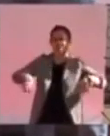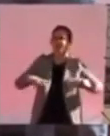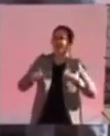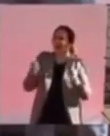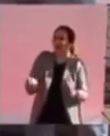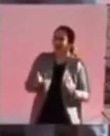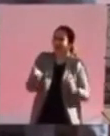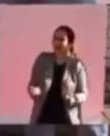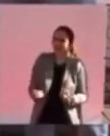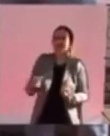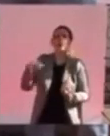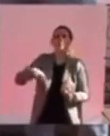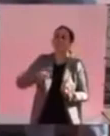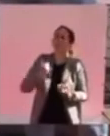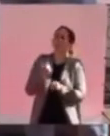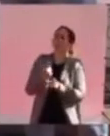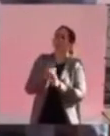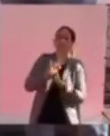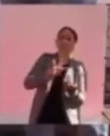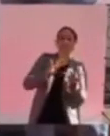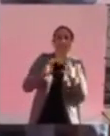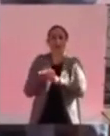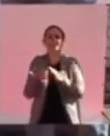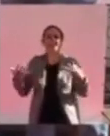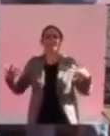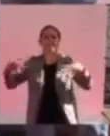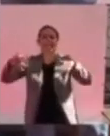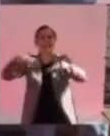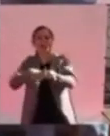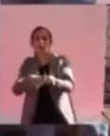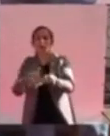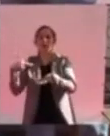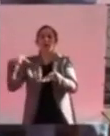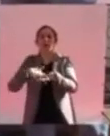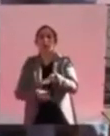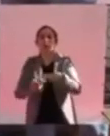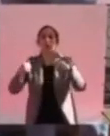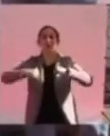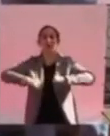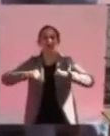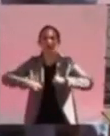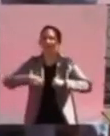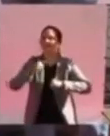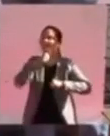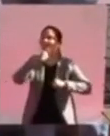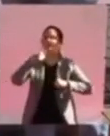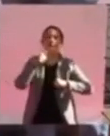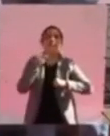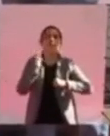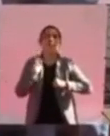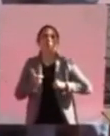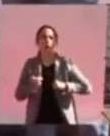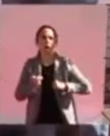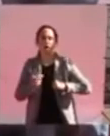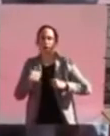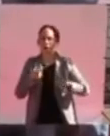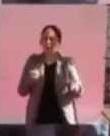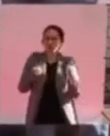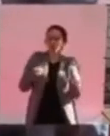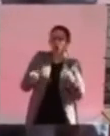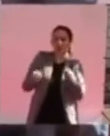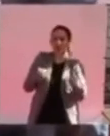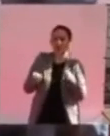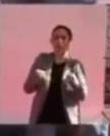e della presa in carico è indispensabile garantire una governance la più unitaria possibile